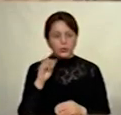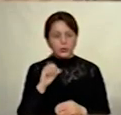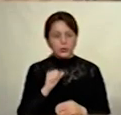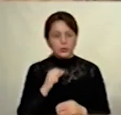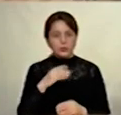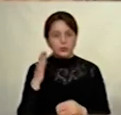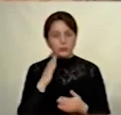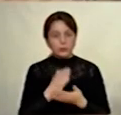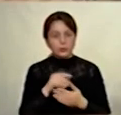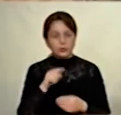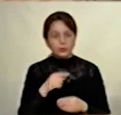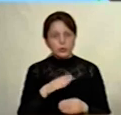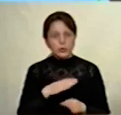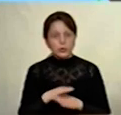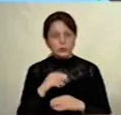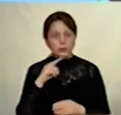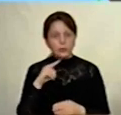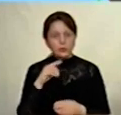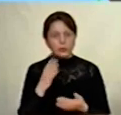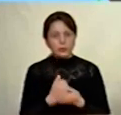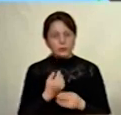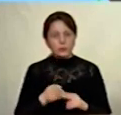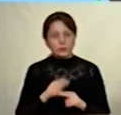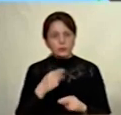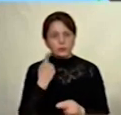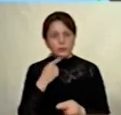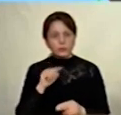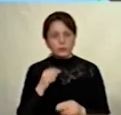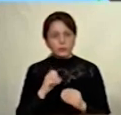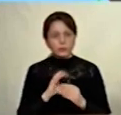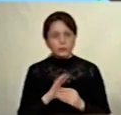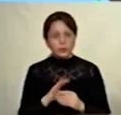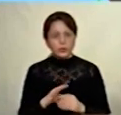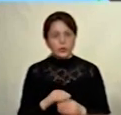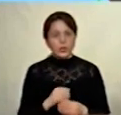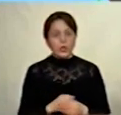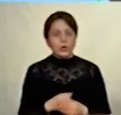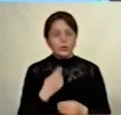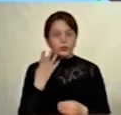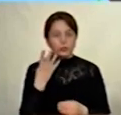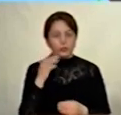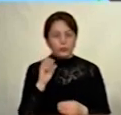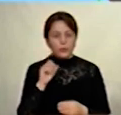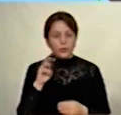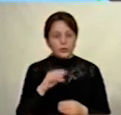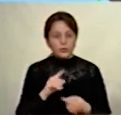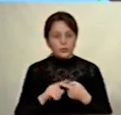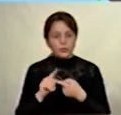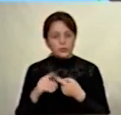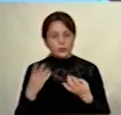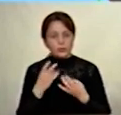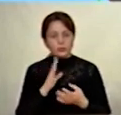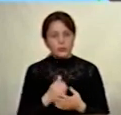mavjud. Shunday ekan, perimetrni topish uchun 1.14 ni, demak, 4 marta qo'shishimiz kerak